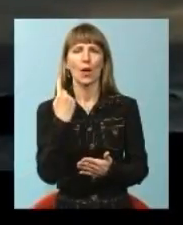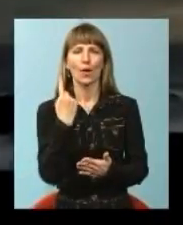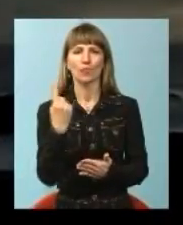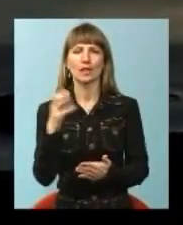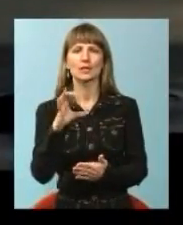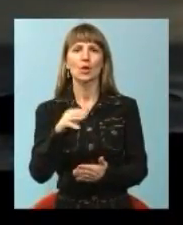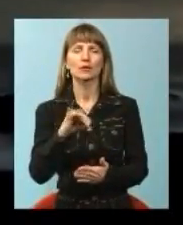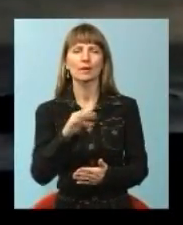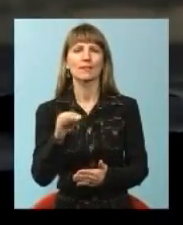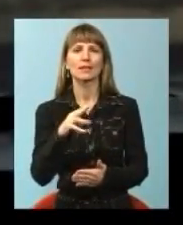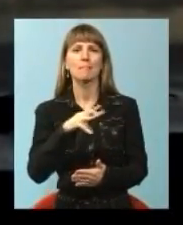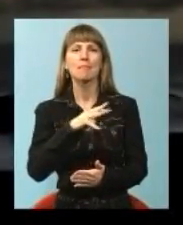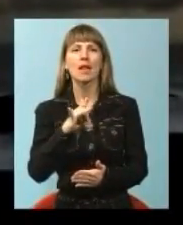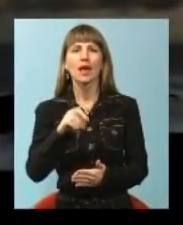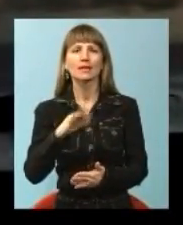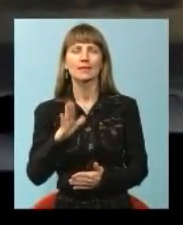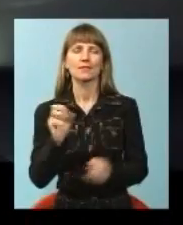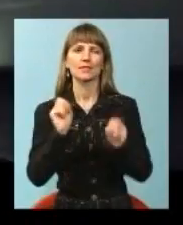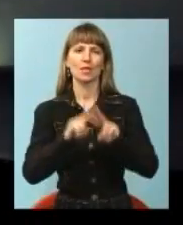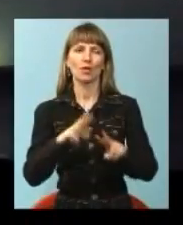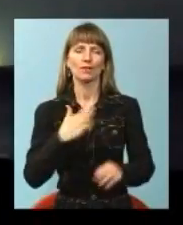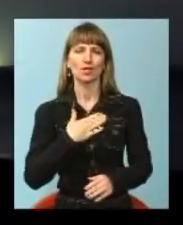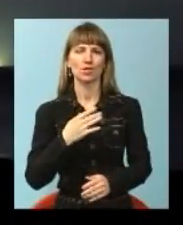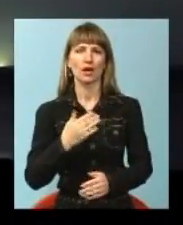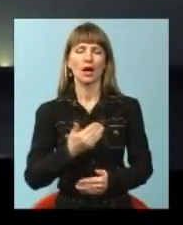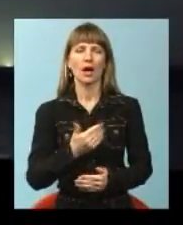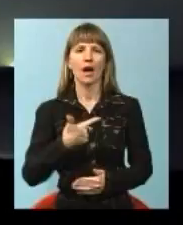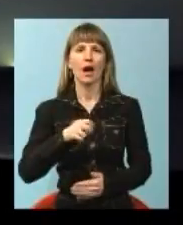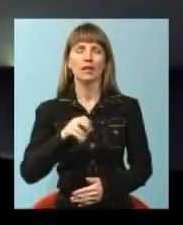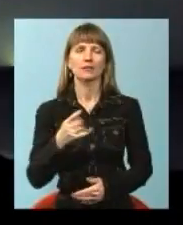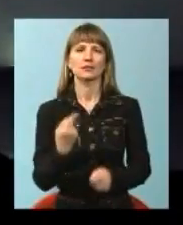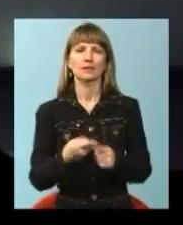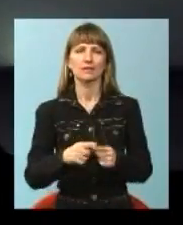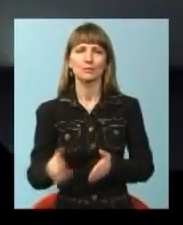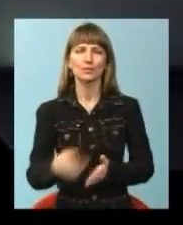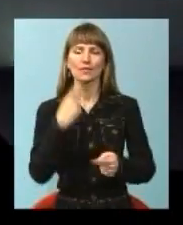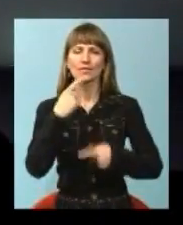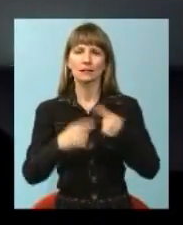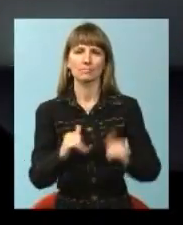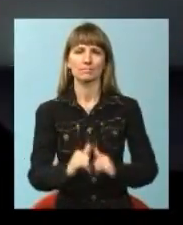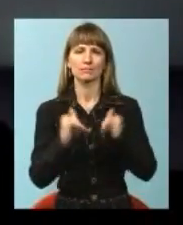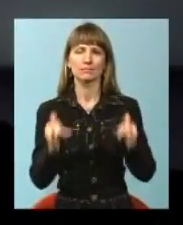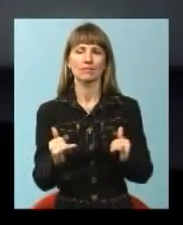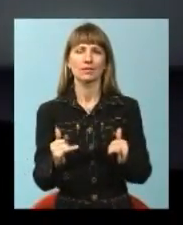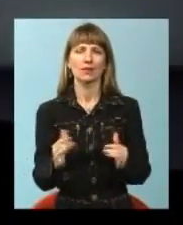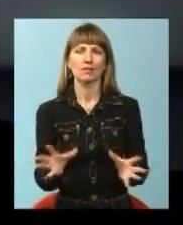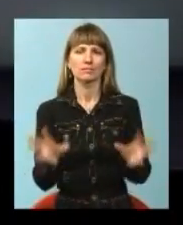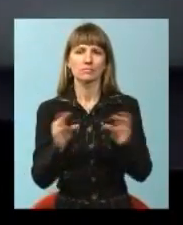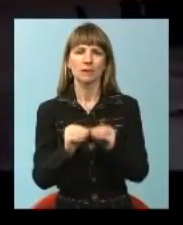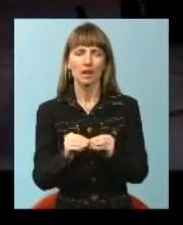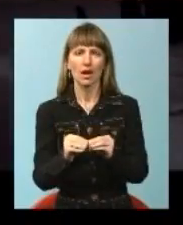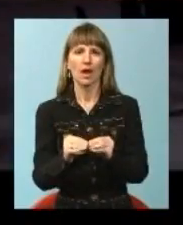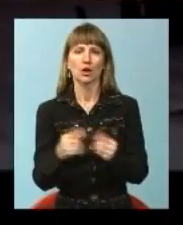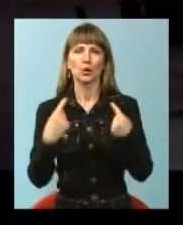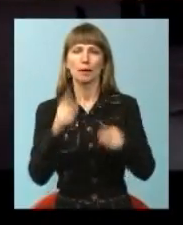0,01% від мільярдів зірок в нашій галактиці. Чумацький шлях постійно зростає внаслідок злиття з іншими меншими